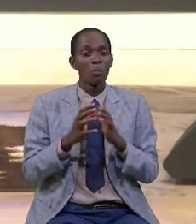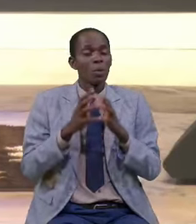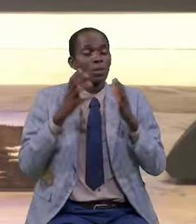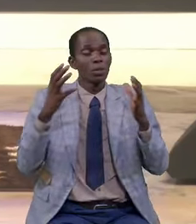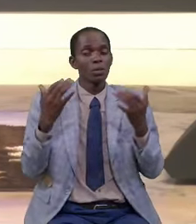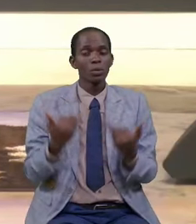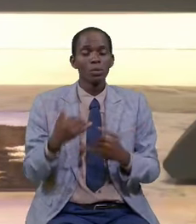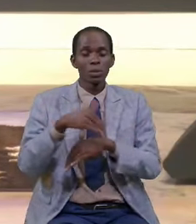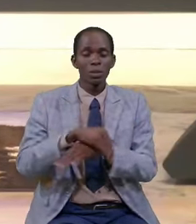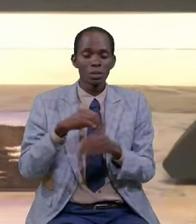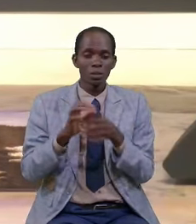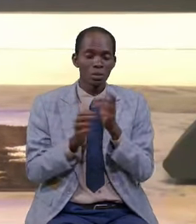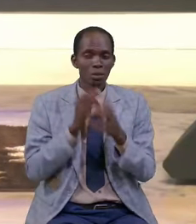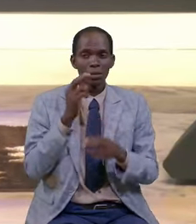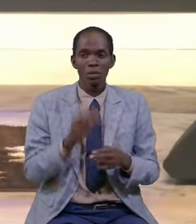L'abondance ce soir.